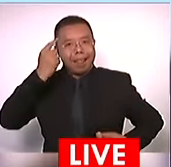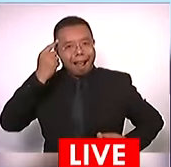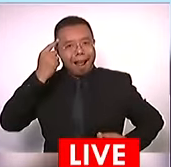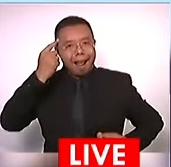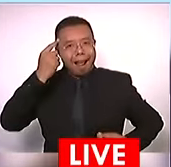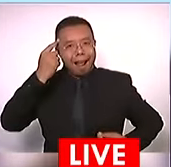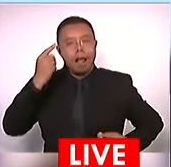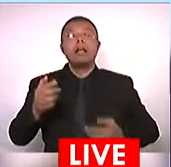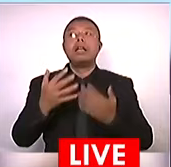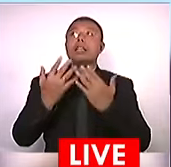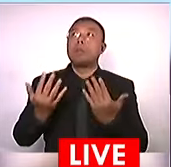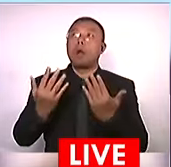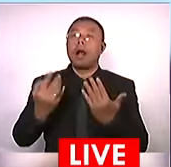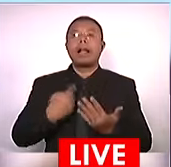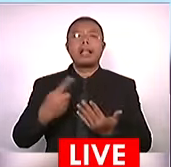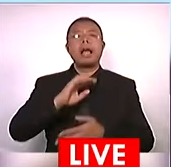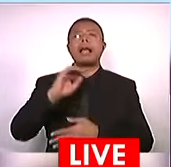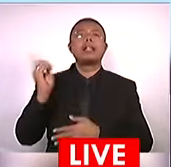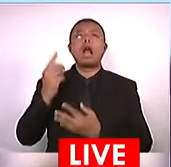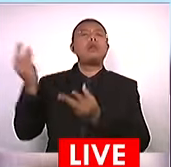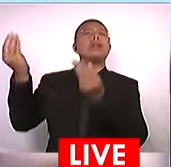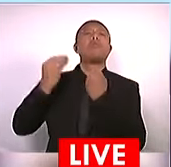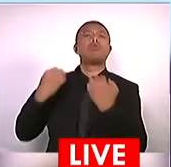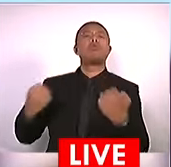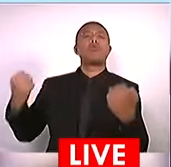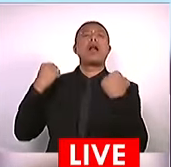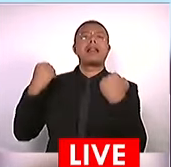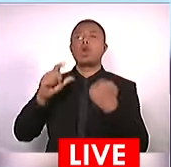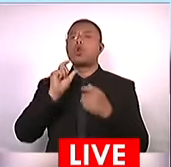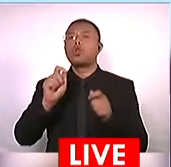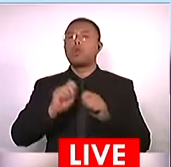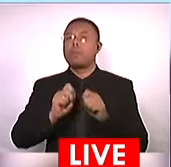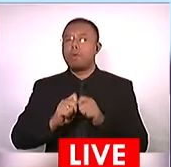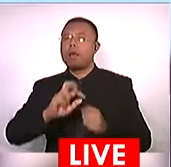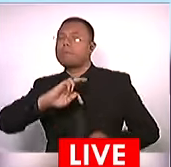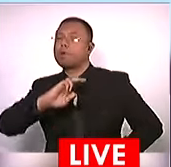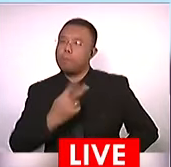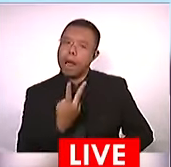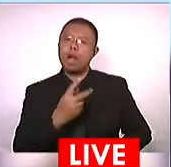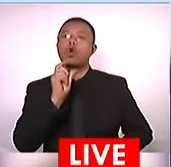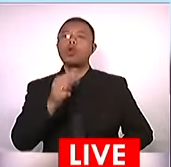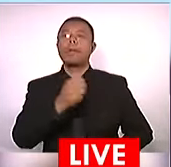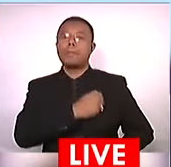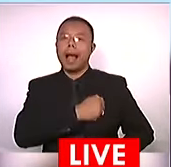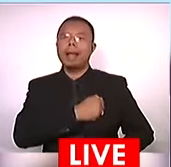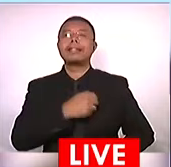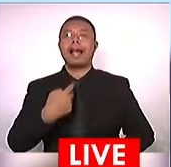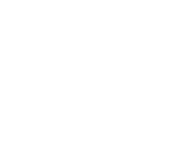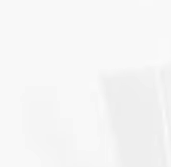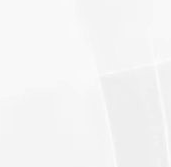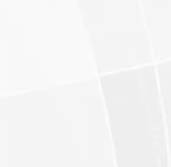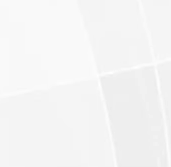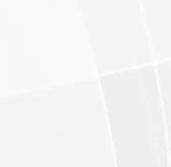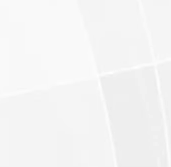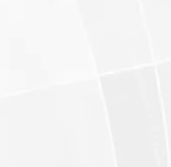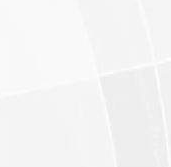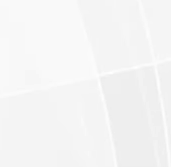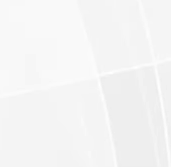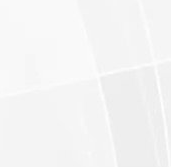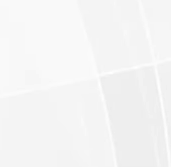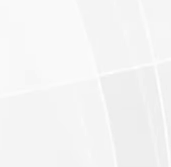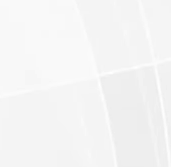otak Semoga kita senantiasa diberi kekuatan untuk mewujudkan perubahan bagi bangsa kita